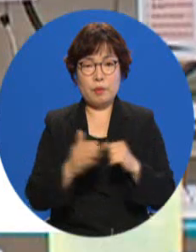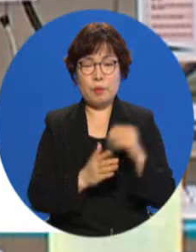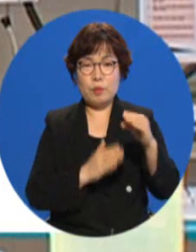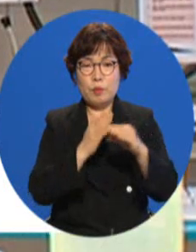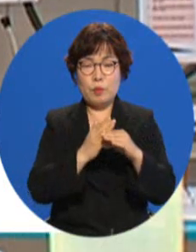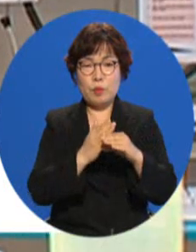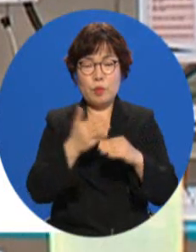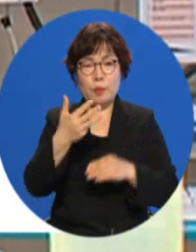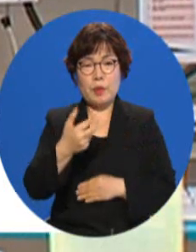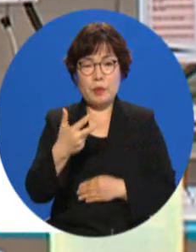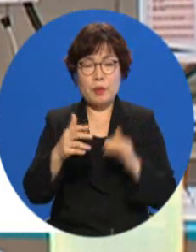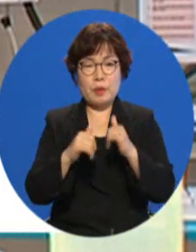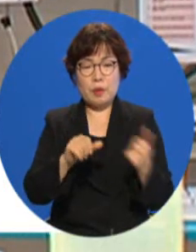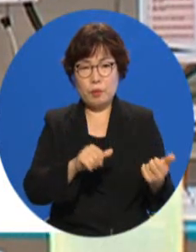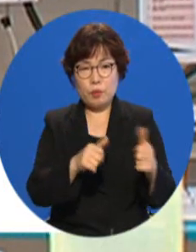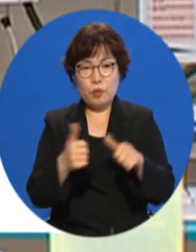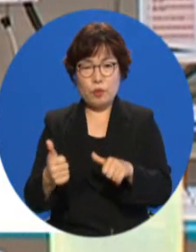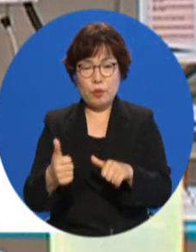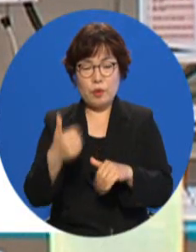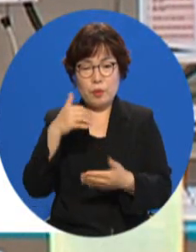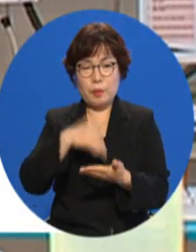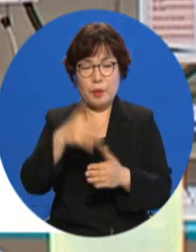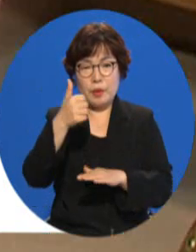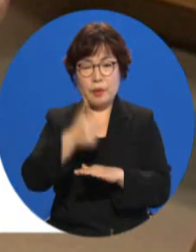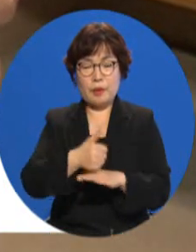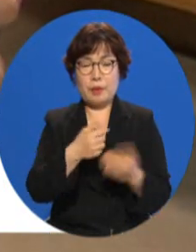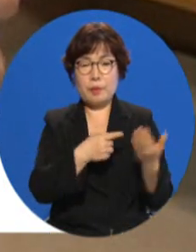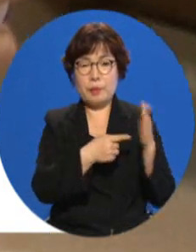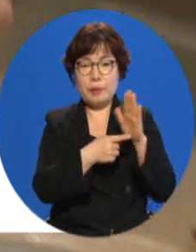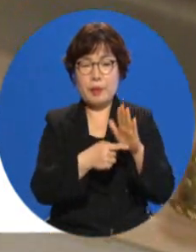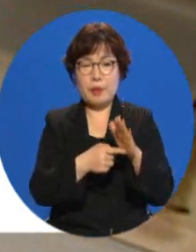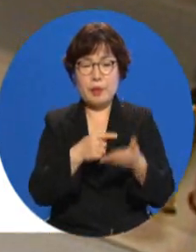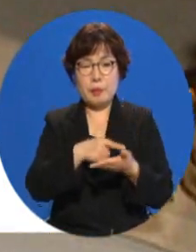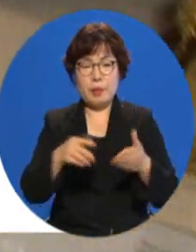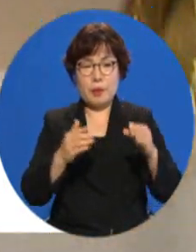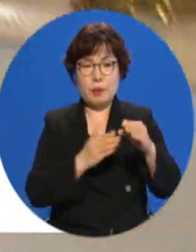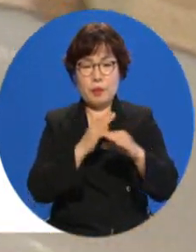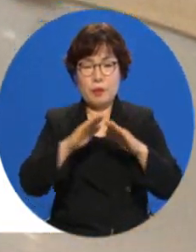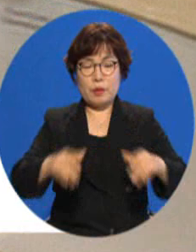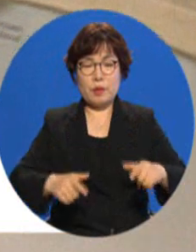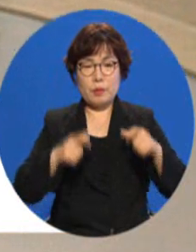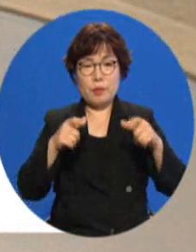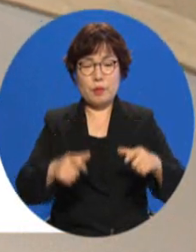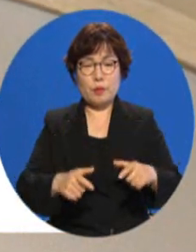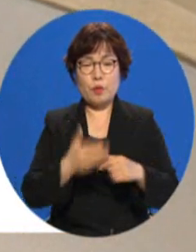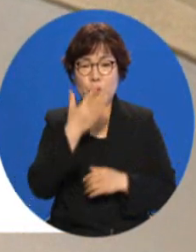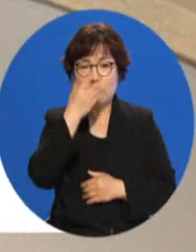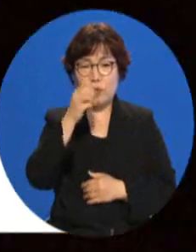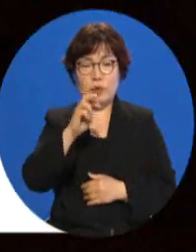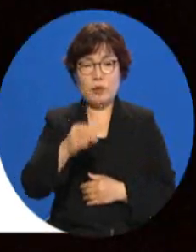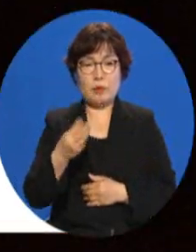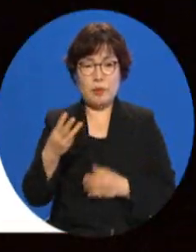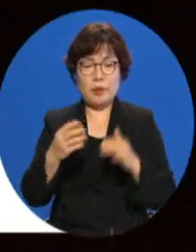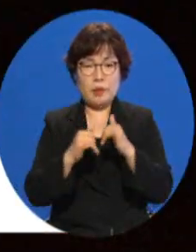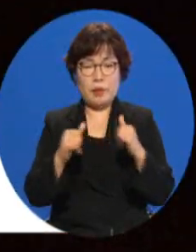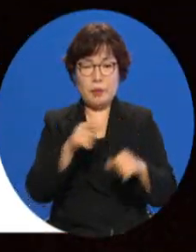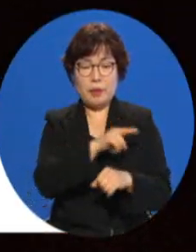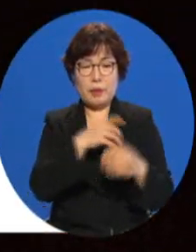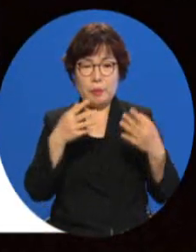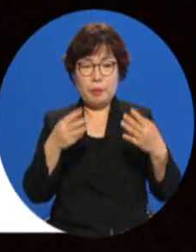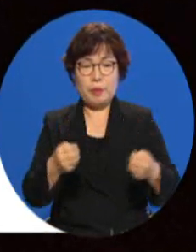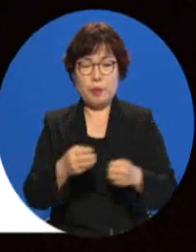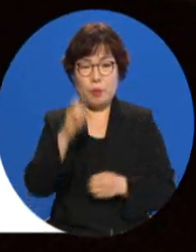가운데 87명이 숨진 것으로 집계됐습니다. 피해자 가운데 전남 지역에서는 순천이 33명으로 가장